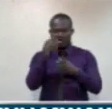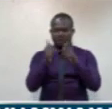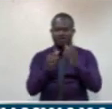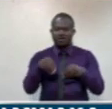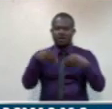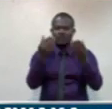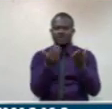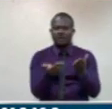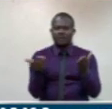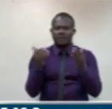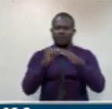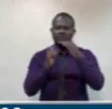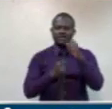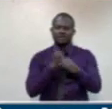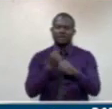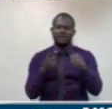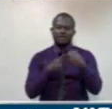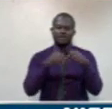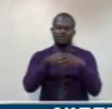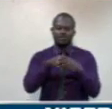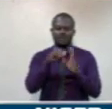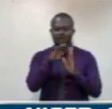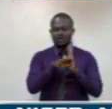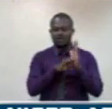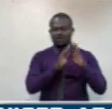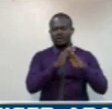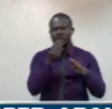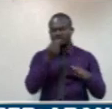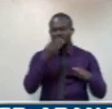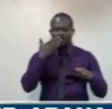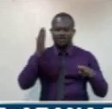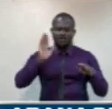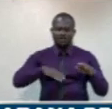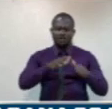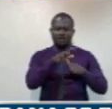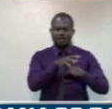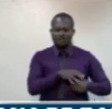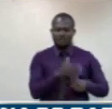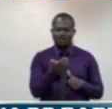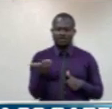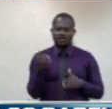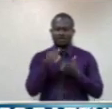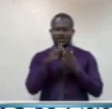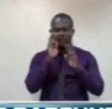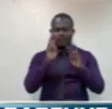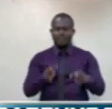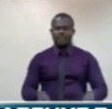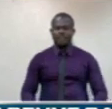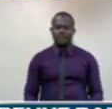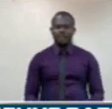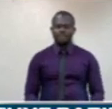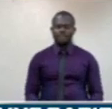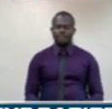ahabwa abana bari munsi y'imyaka 6 muri gahunda yo kurwanya imirire mibi n'igwingira ry'abana. Valence Niyonkuru afite